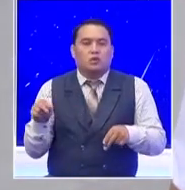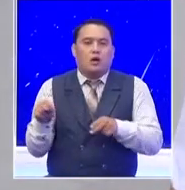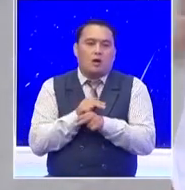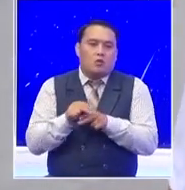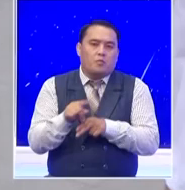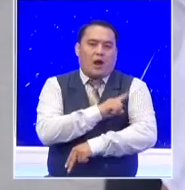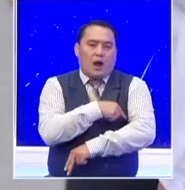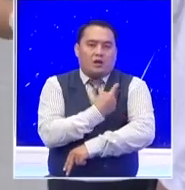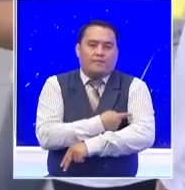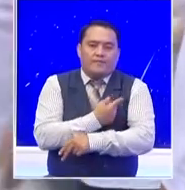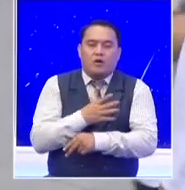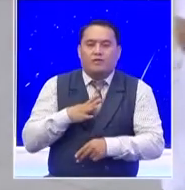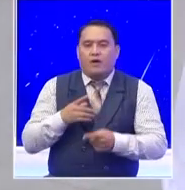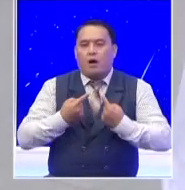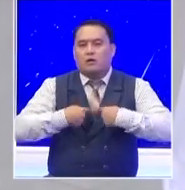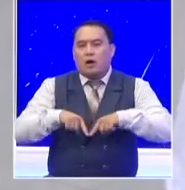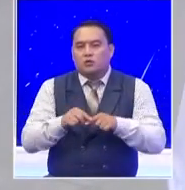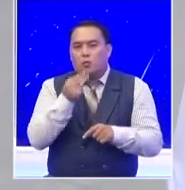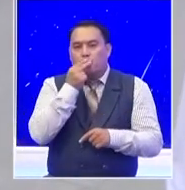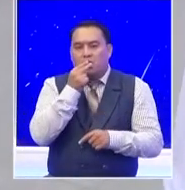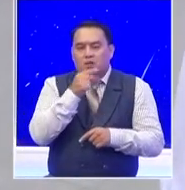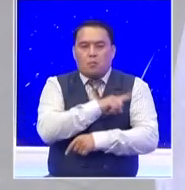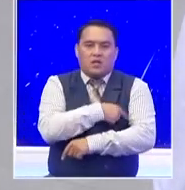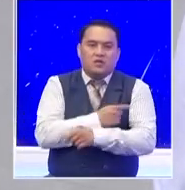отремонтировали больницы. Многие организовали питание для